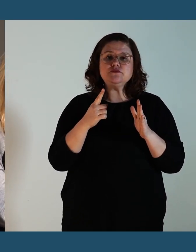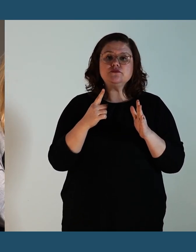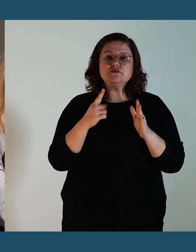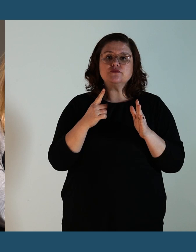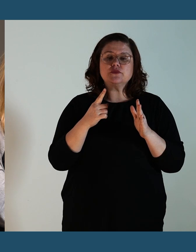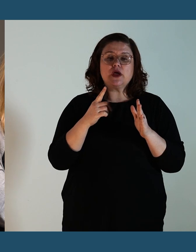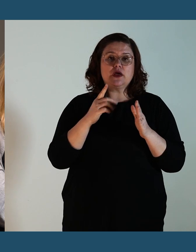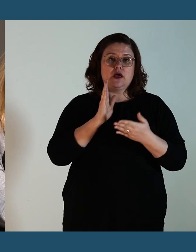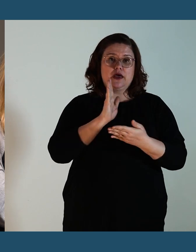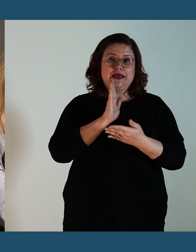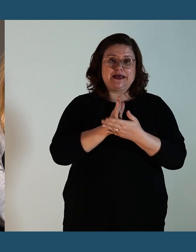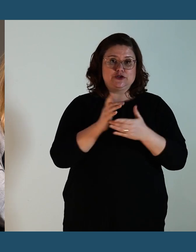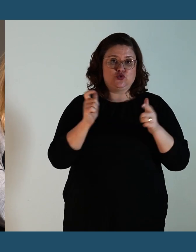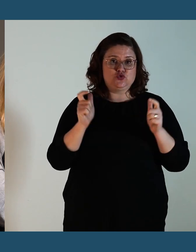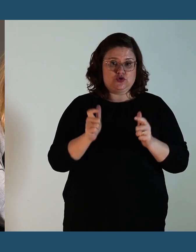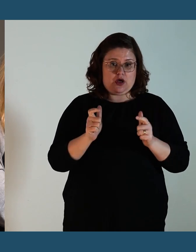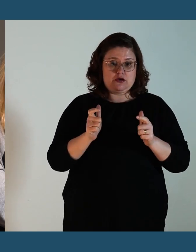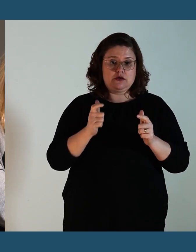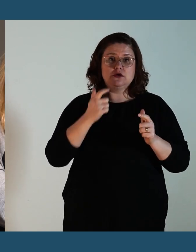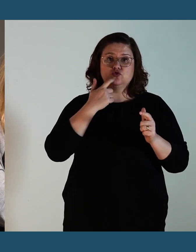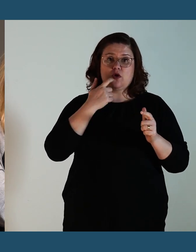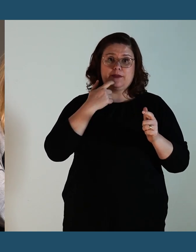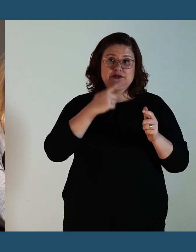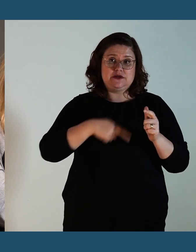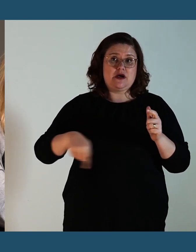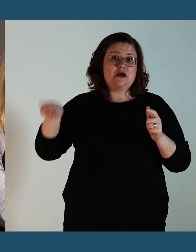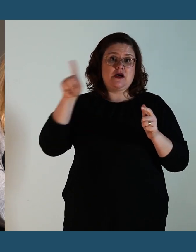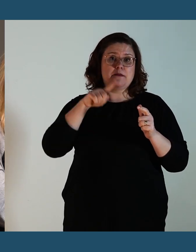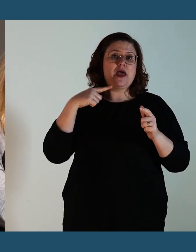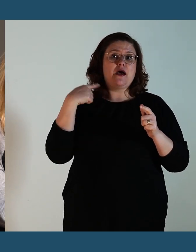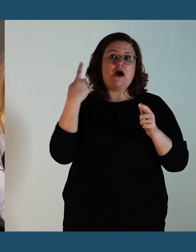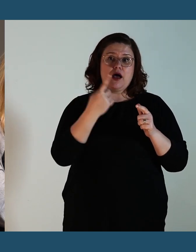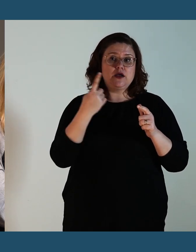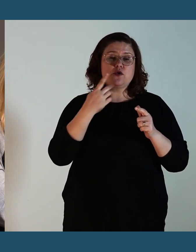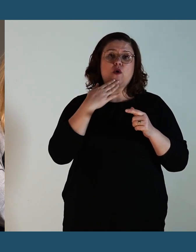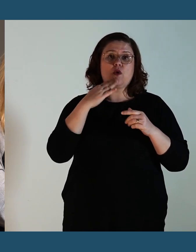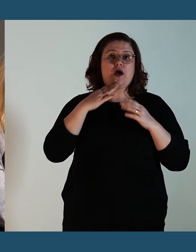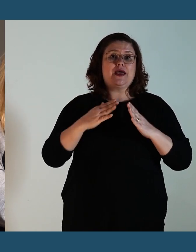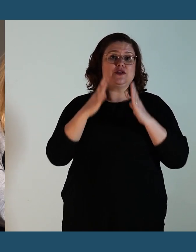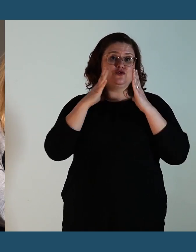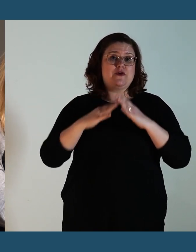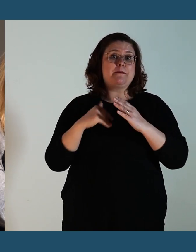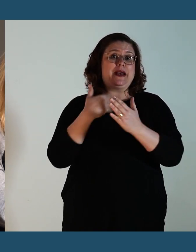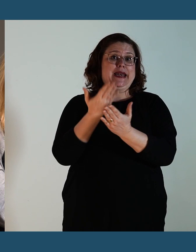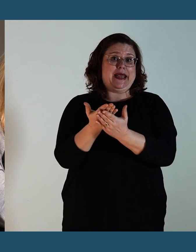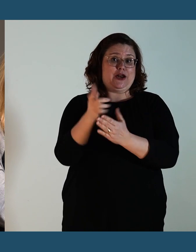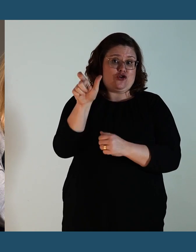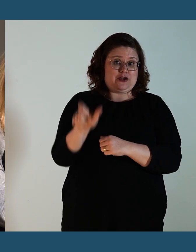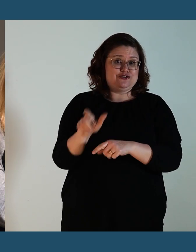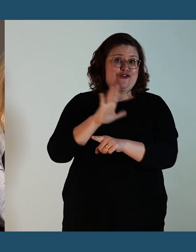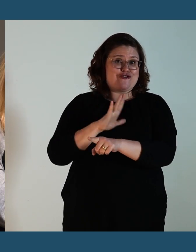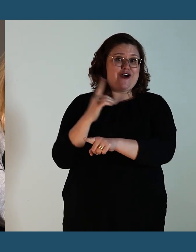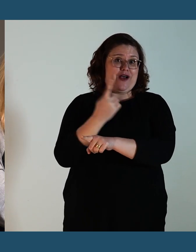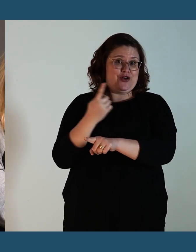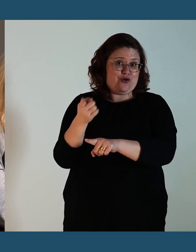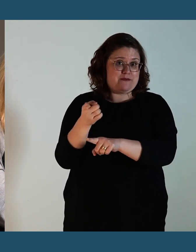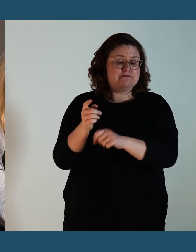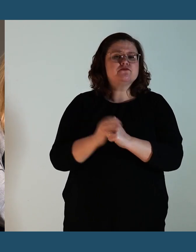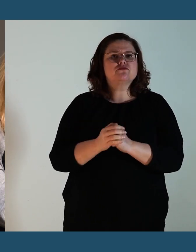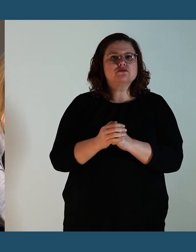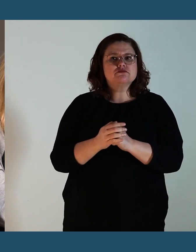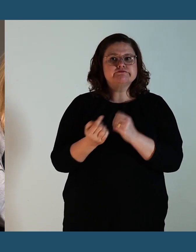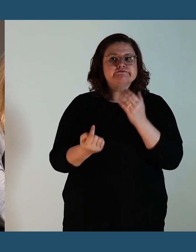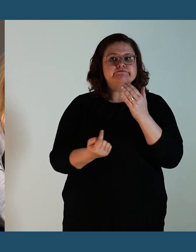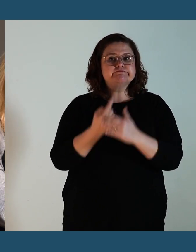että keskustalla on Suomessa ainoa kehitysvammainen ehdokas. Ja hän on muun muassa törmännyt sellaiseen